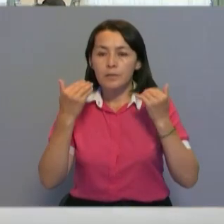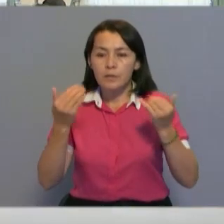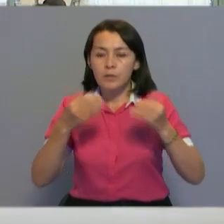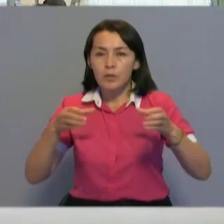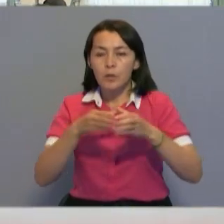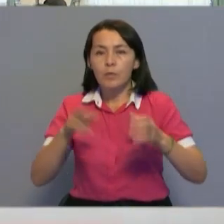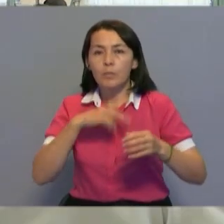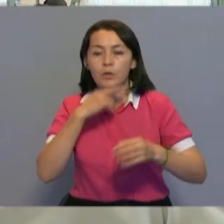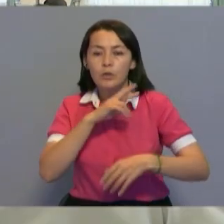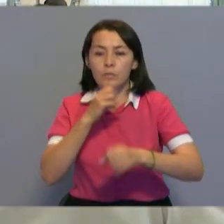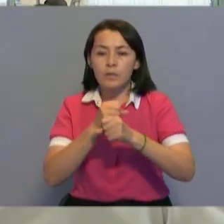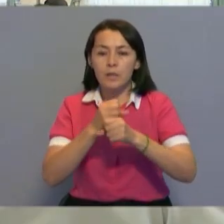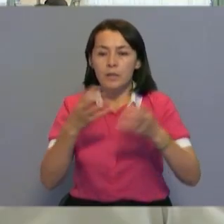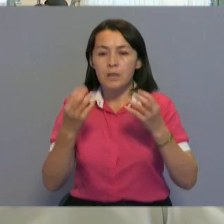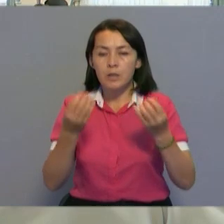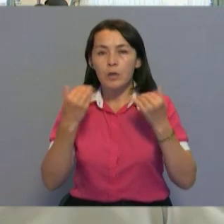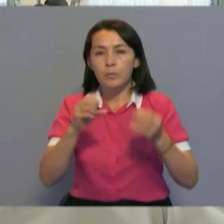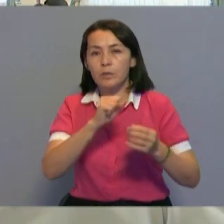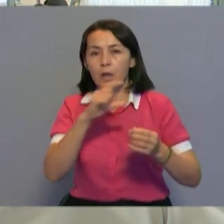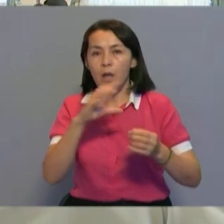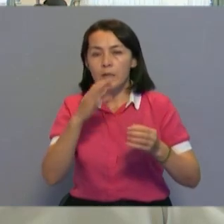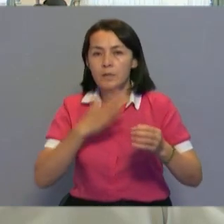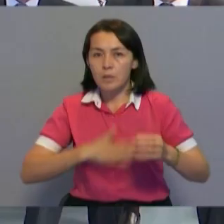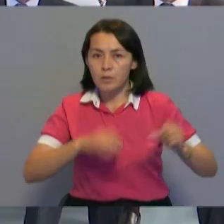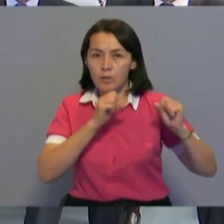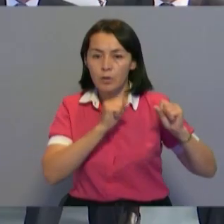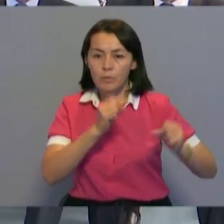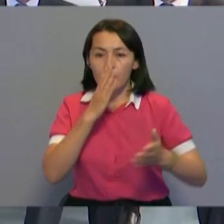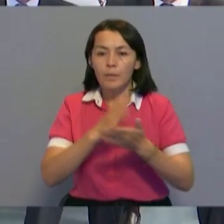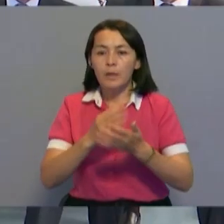ұйымының бақылауында жұмыс істейтінін және бұл АЭС-тің қауіпсіздігіне